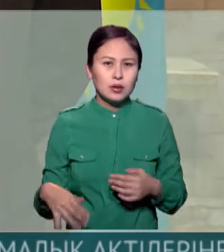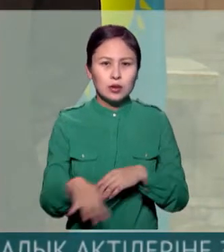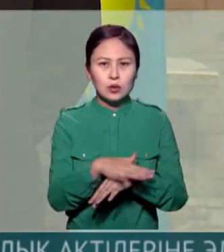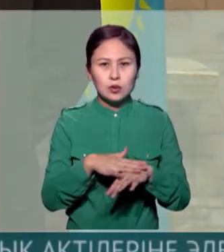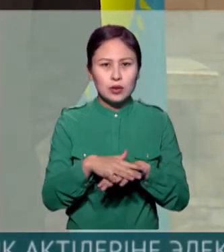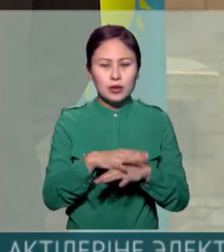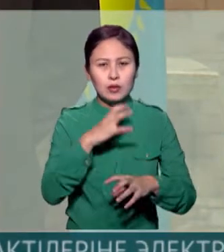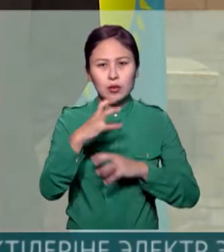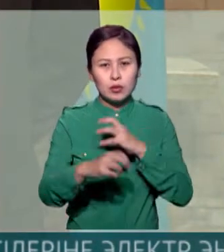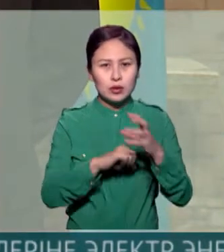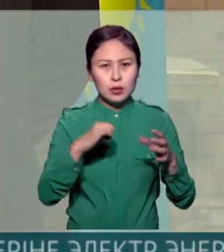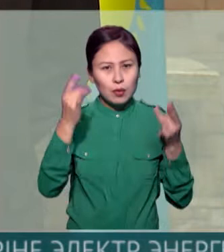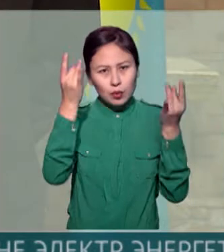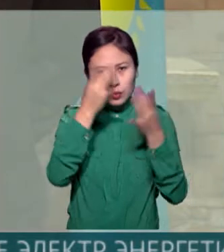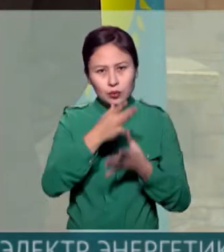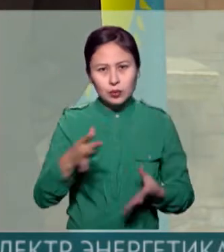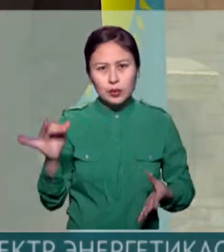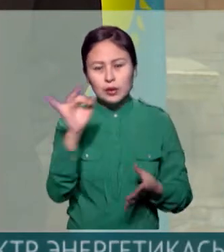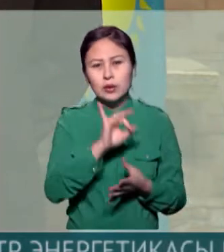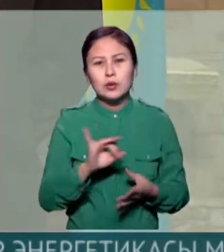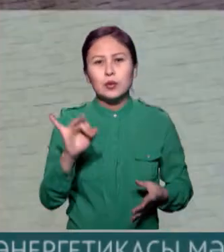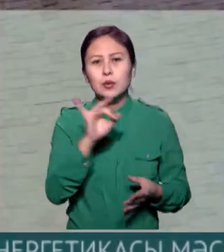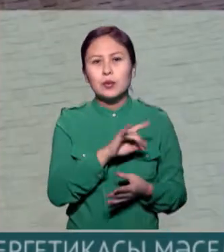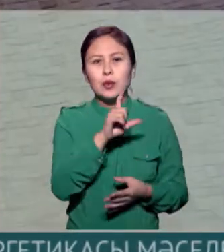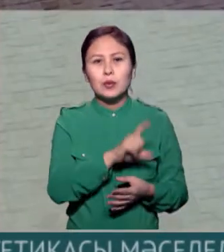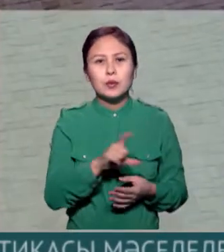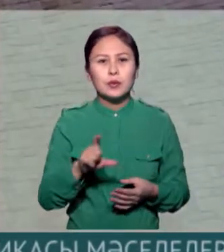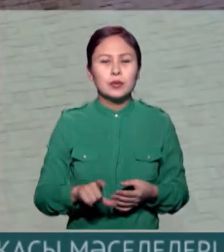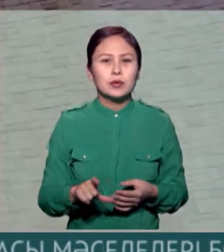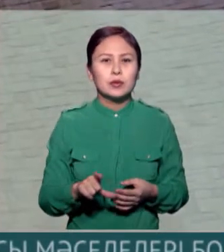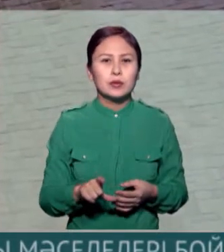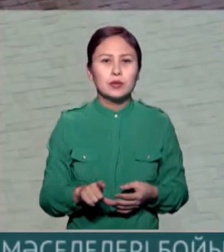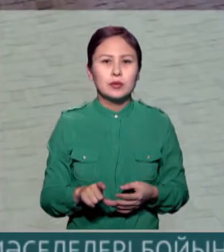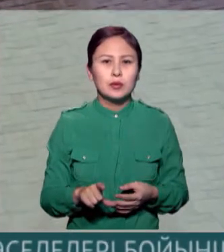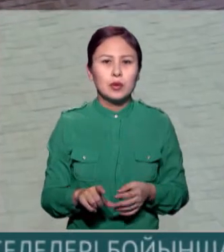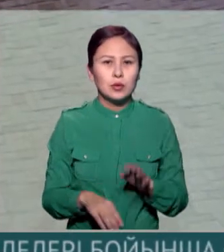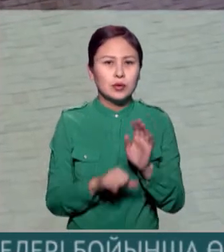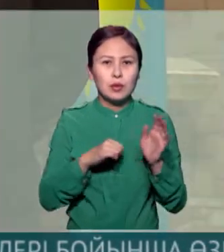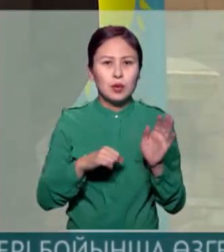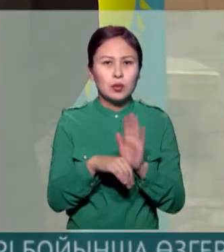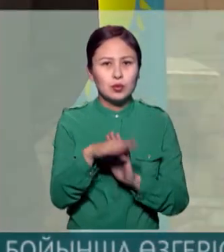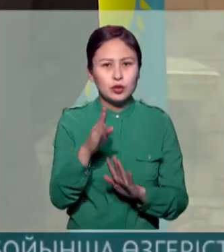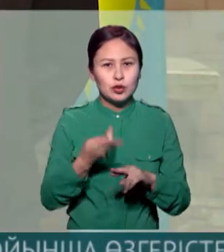дүниедегі мәдениеттің, тарихтың, адамзаттың мәдениеттің ошағы болып саналады.